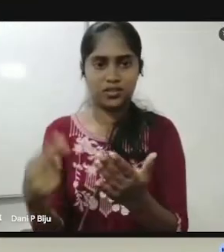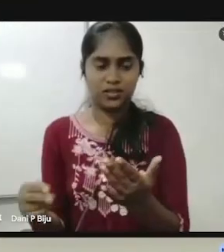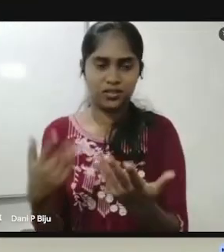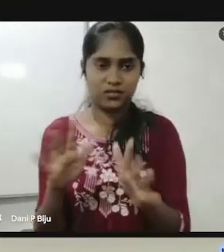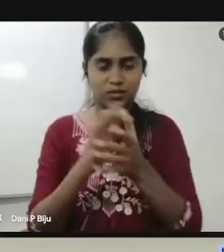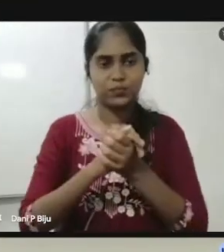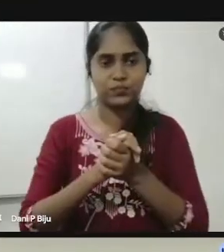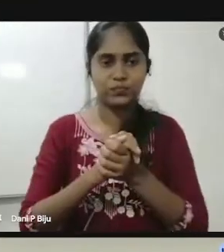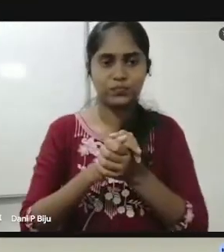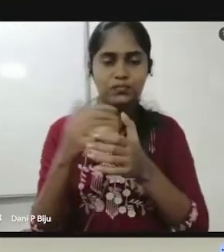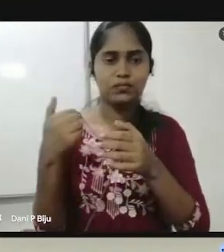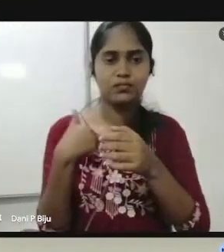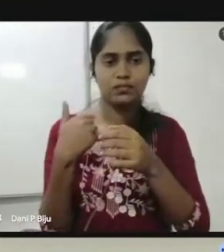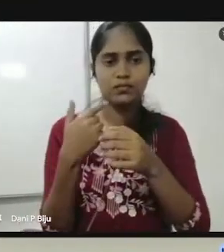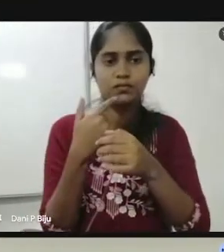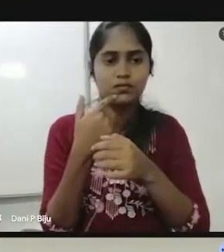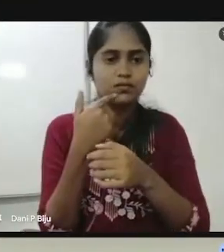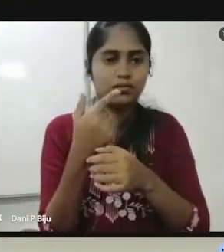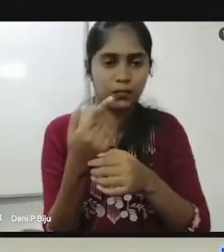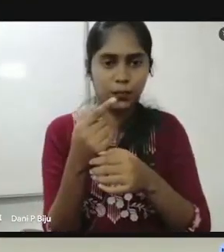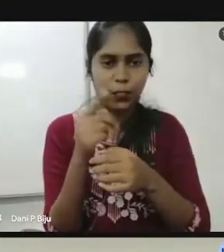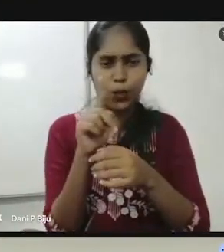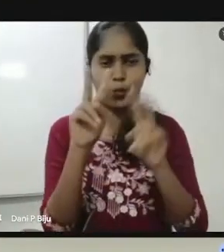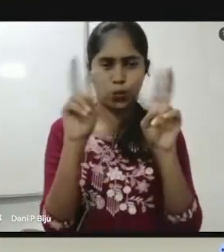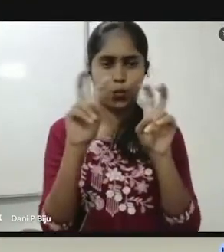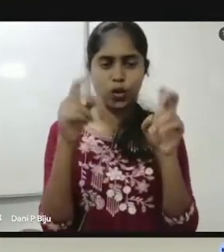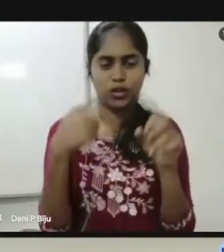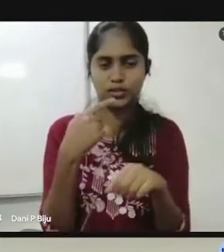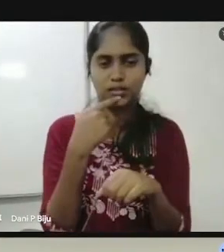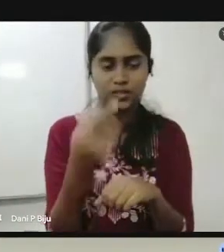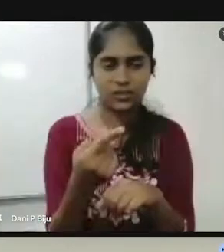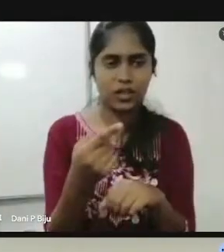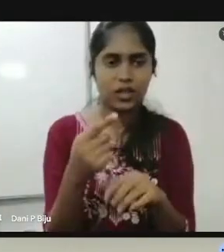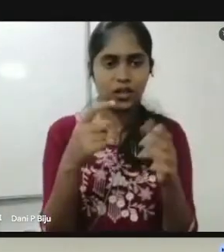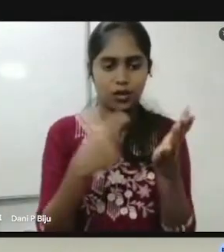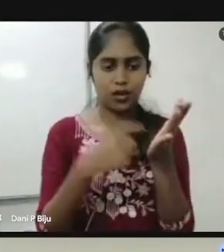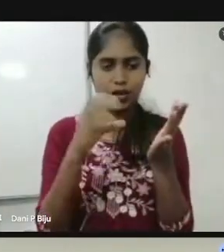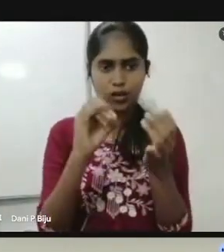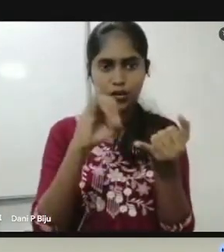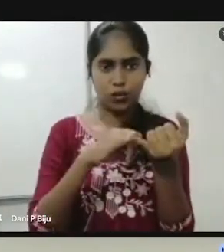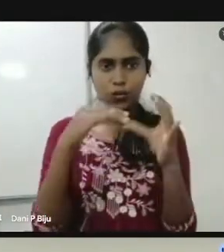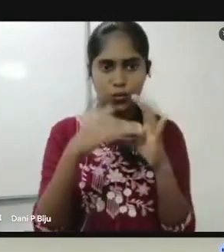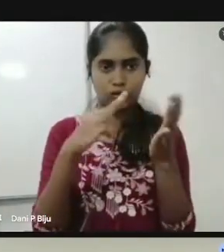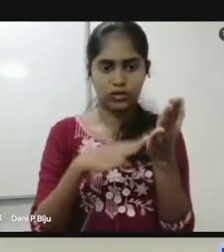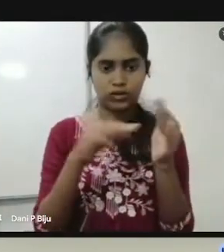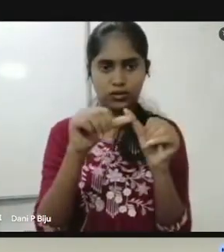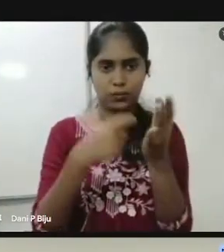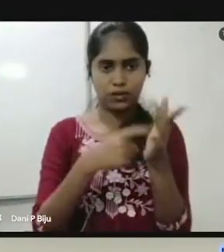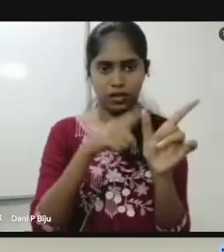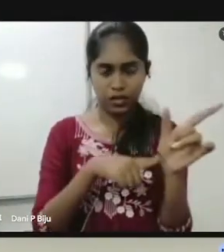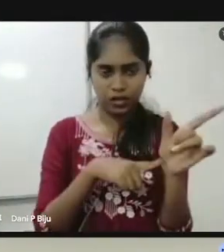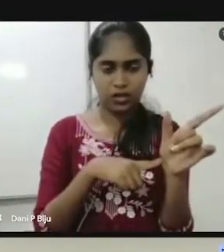പ്രശസ്തയായ ഒരു ഓസ്ട്രേലിയൻ എഴുത്തുകാരിയും അതേപോലെ ഡിസബിലിറ്റി ആക്ടിവിസ്റ്റുമായ റോസ്മേരി ക്രോസ്ലൈ പറഞ്ഞ ഒരു കാര്യമാണ് ഞാനിവിടെ